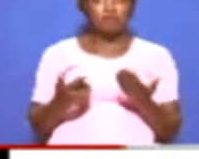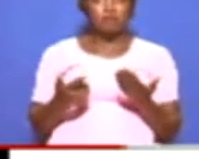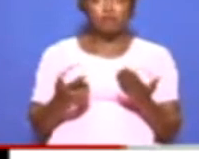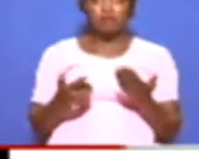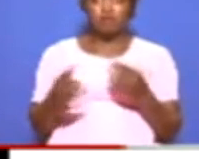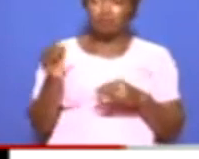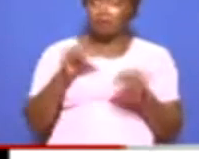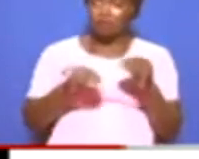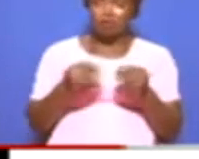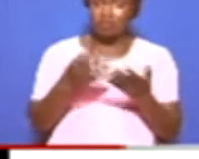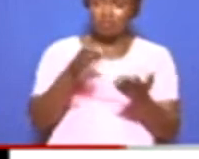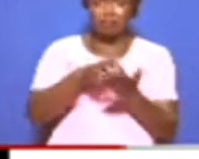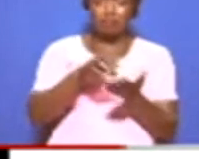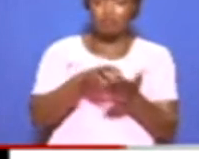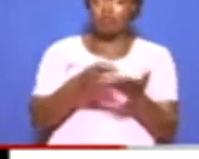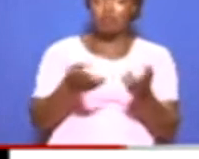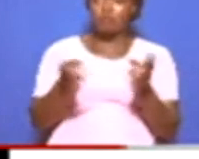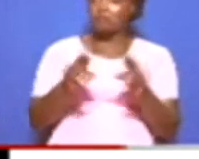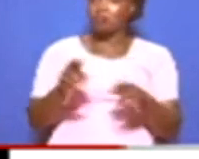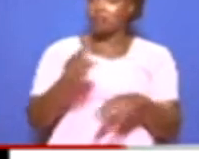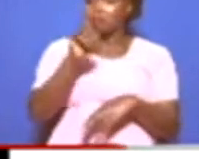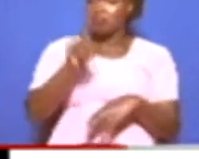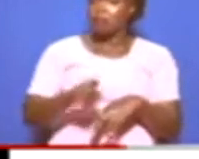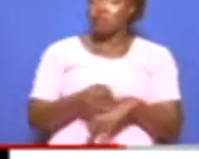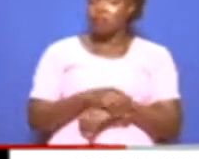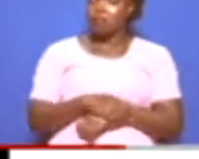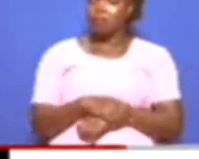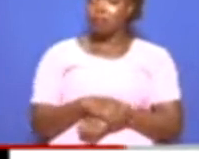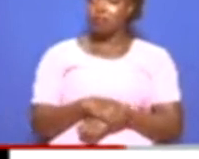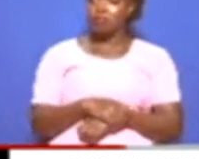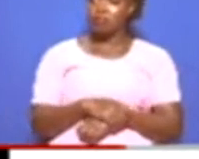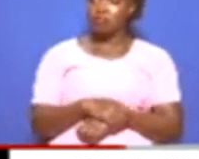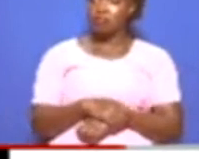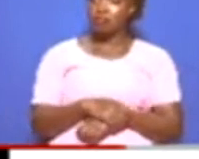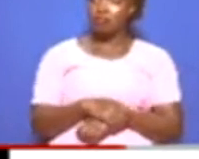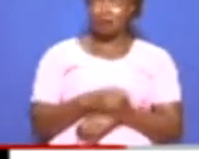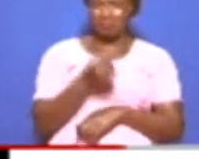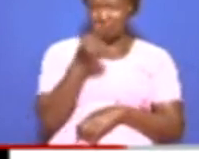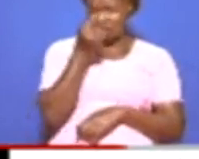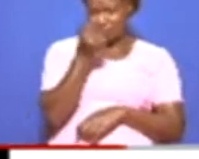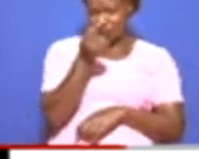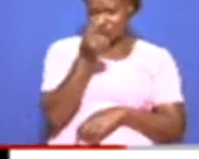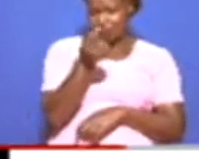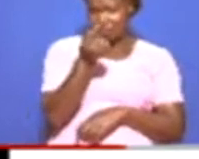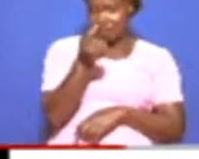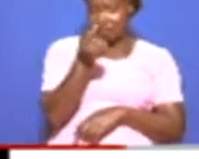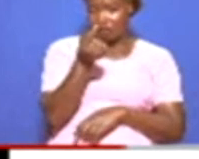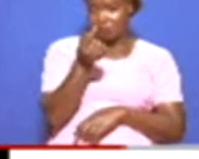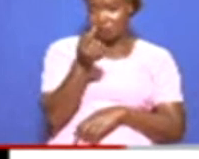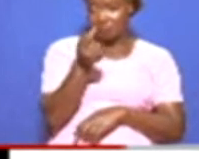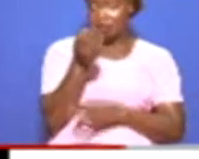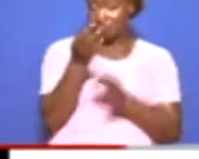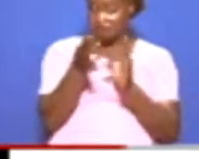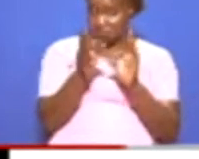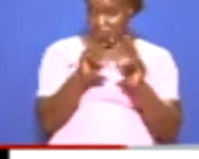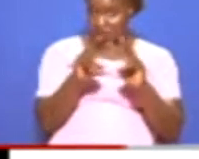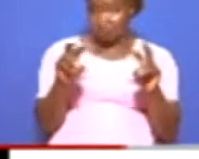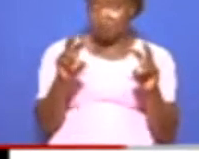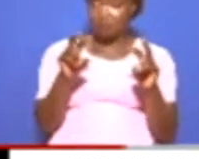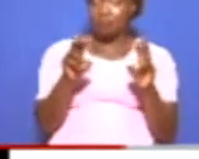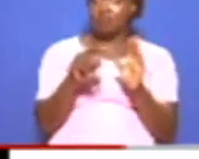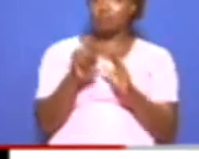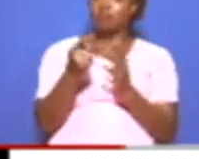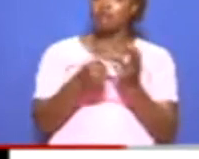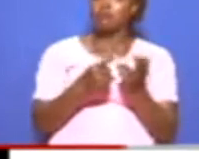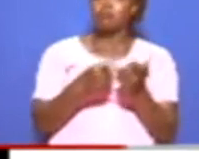katika hali hiyo kujitokeza? Hali hiyo huwa nadra sana, na ukiangalia katika statistics